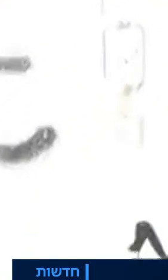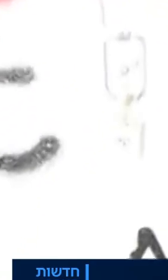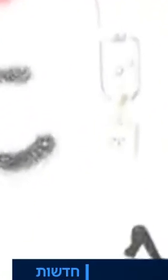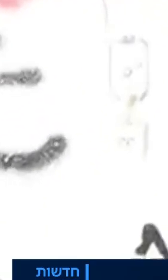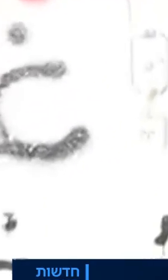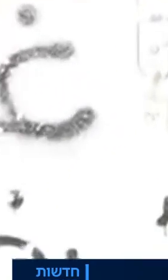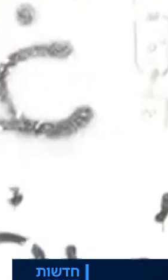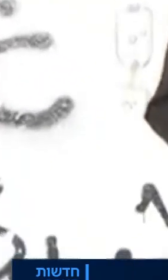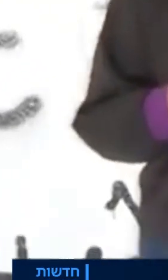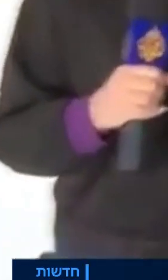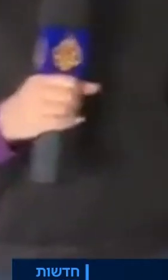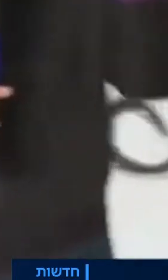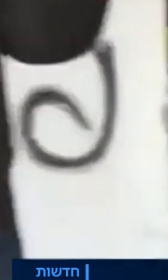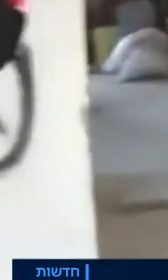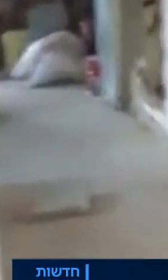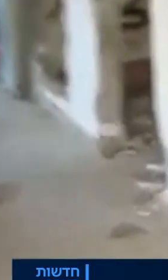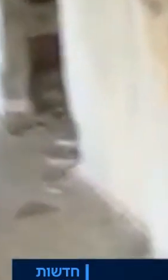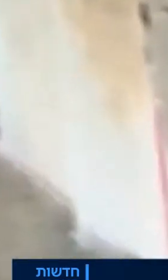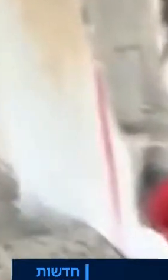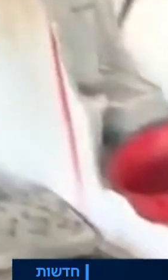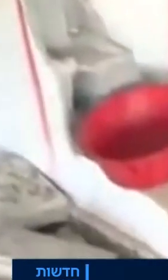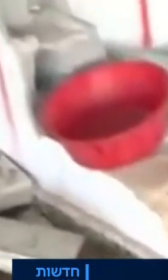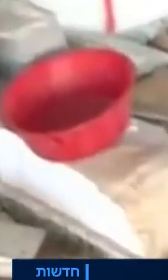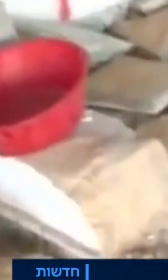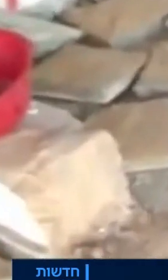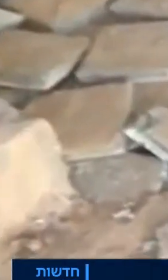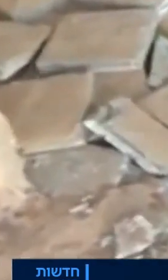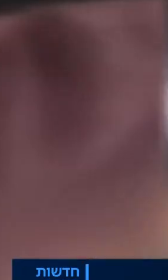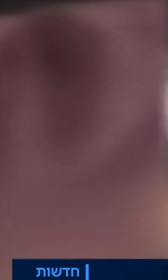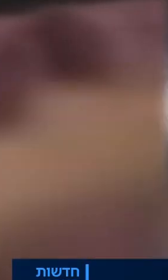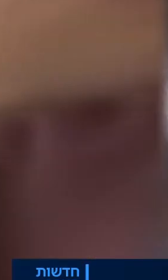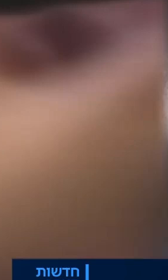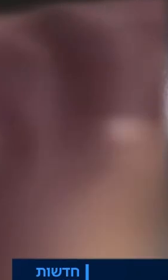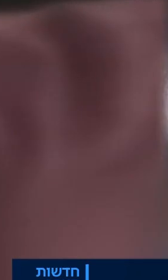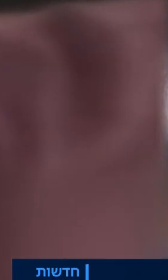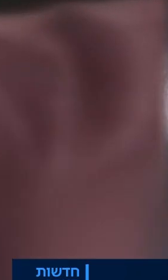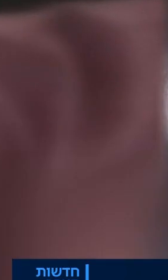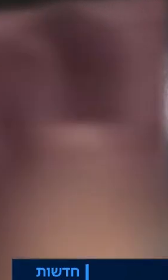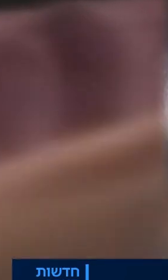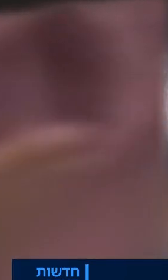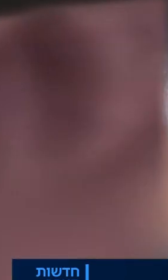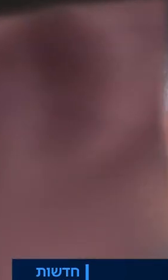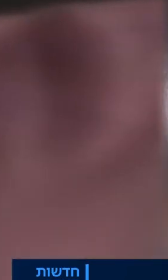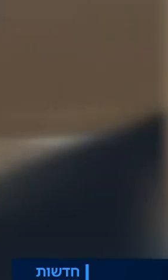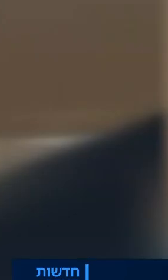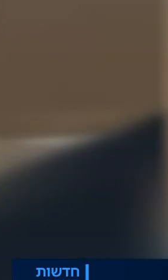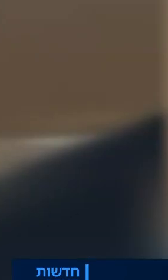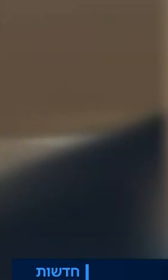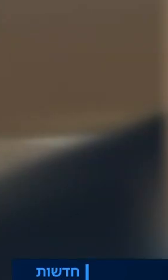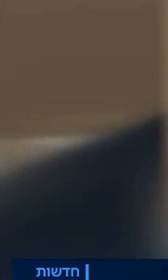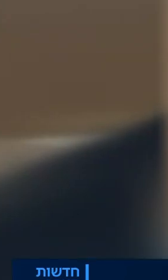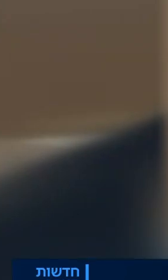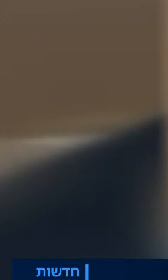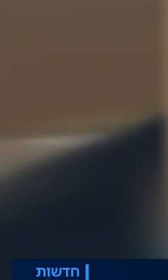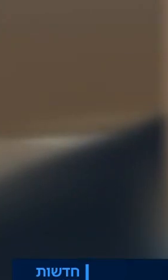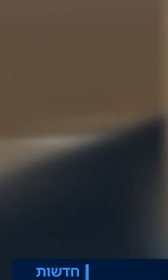היא נשאלת האם היא מפחדת להיפגע באירועים כמו זה שבו נהרגה הבוקר. היא מה בתחף את הכלי לקרסאסה, קומבלת סוד שרלה? לא, בחף, טבען